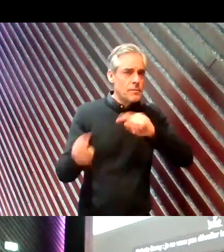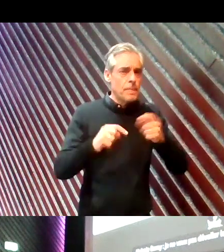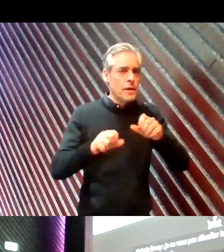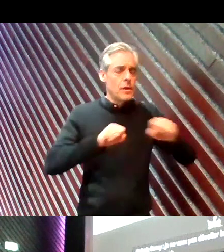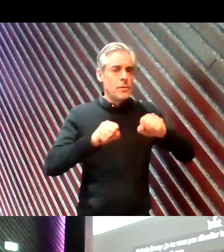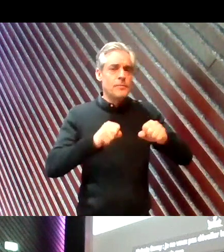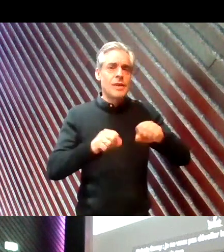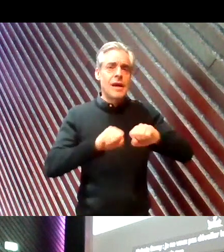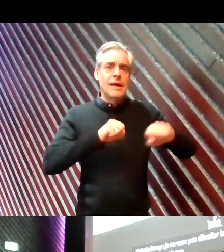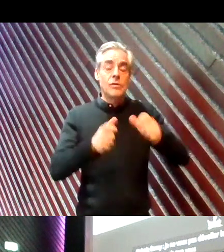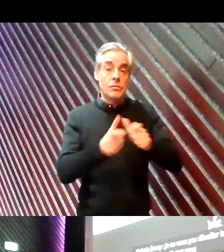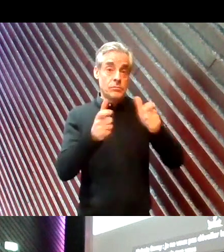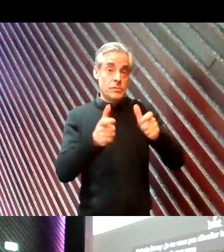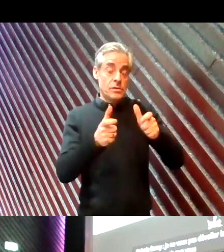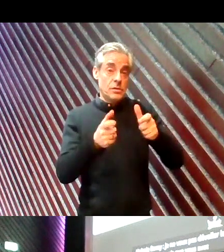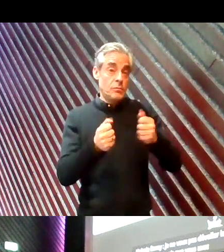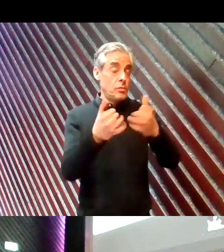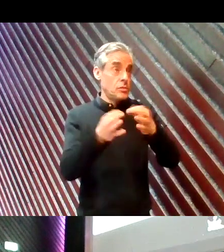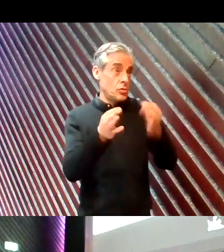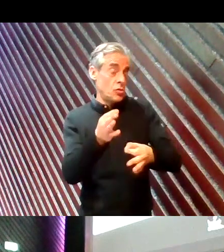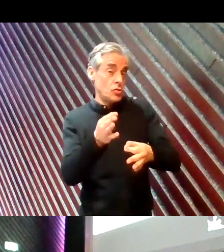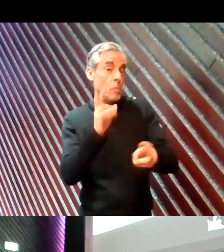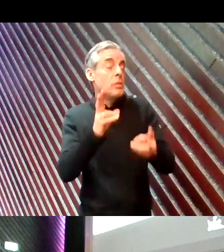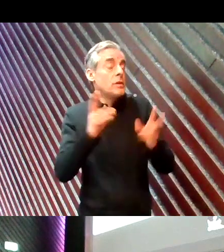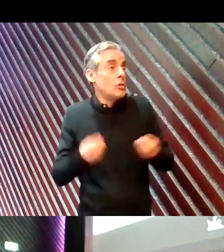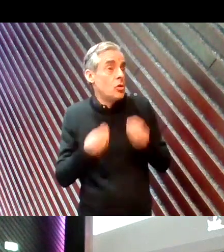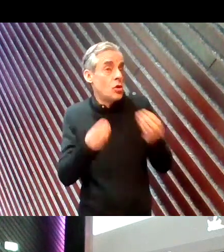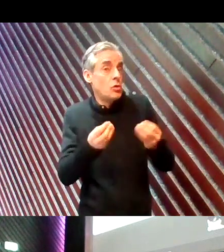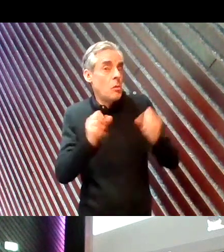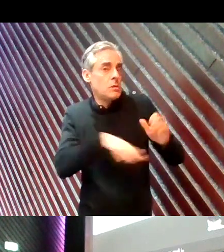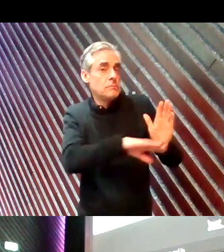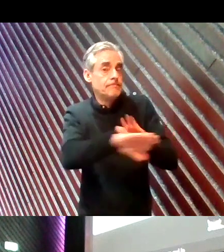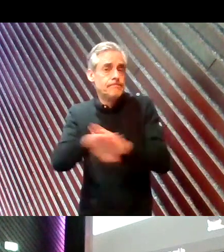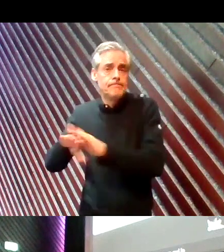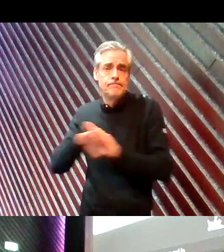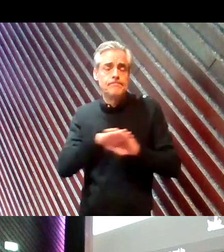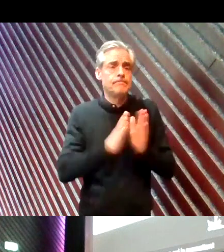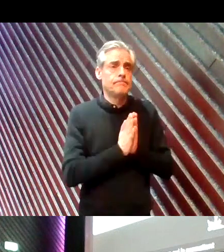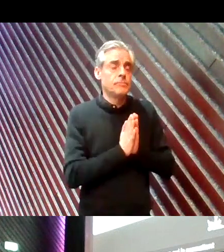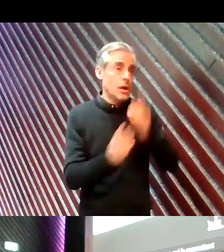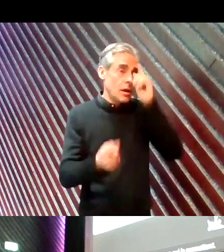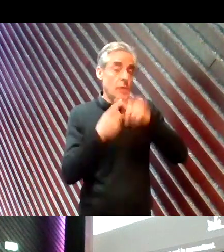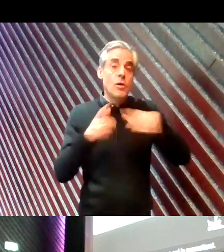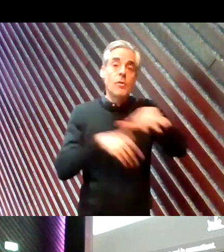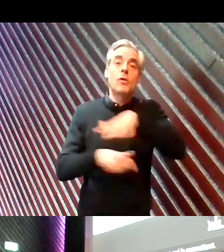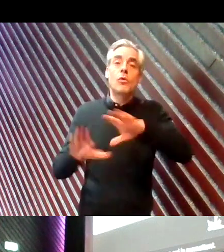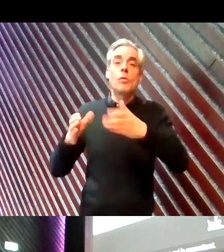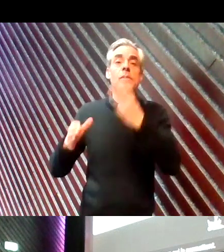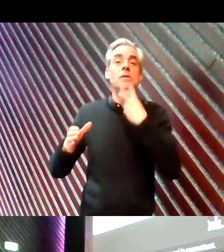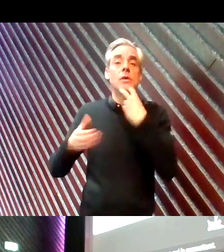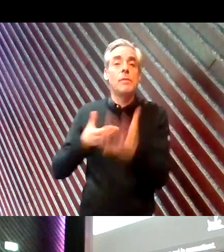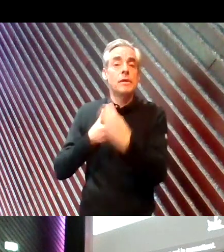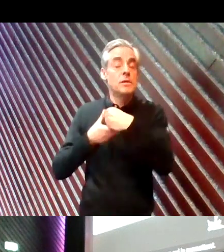mobilisé des acteurs qui portent justement les options qui permettent, qui s'appuient en tout cas sur la participation des citoyens.